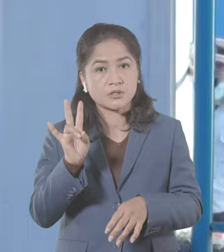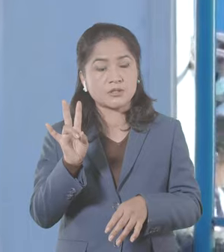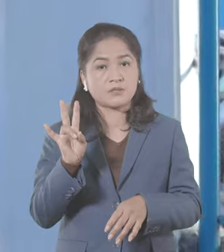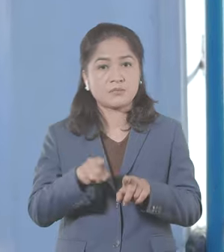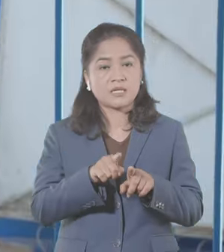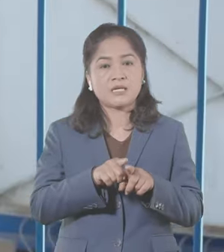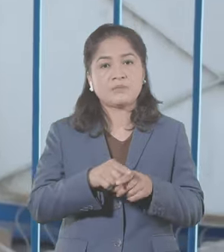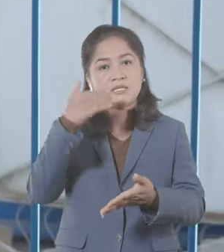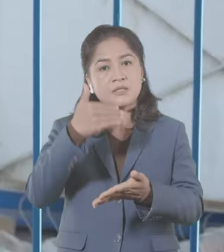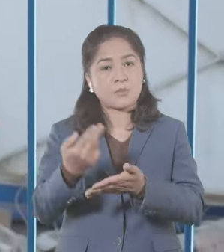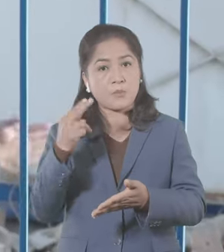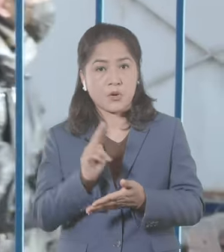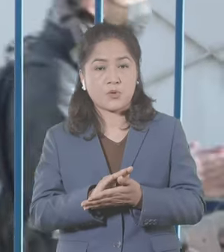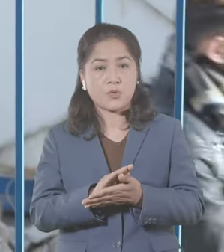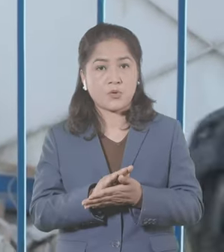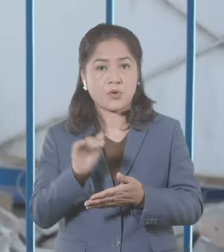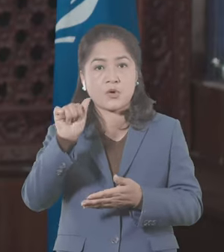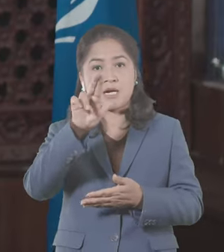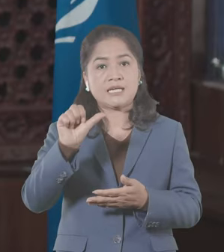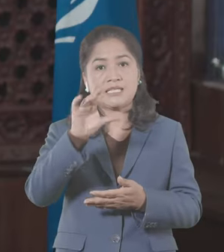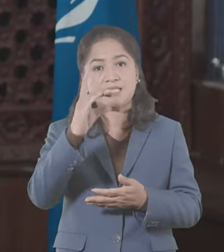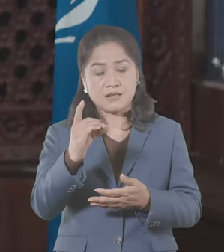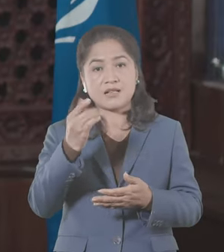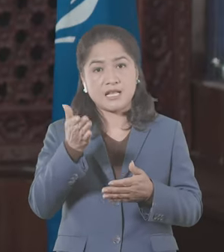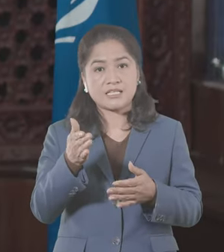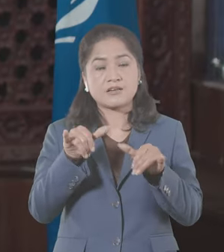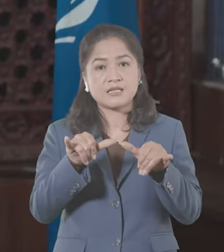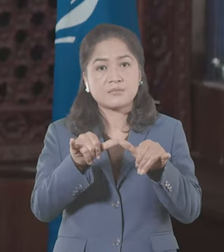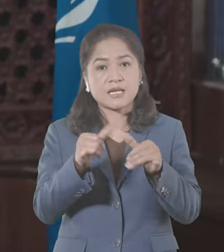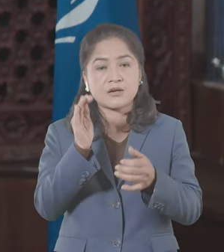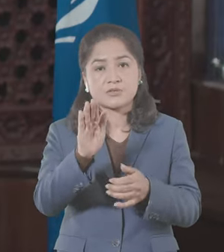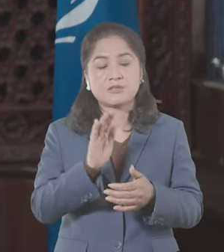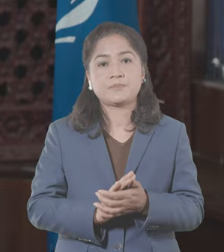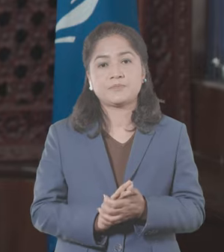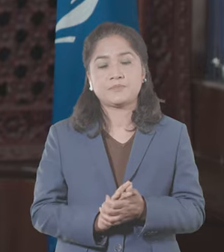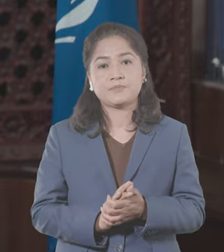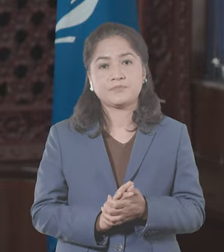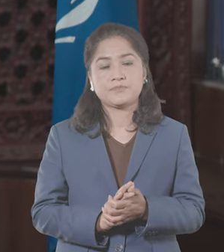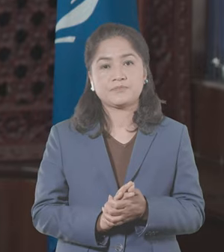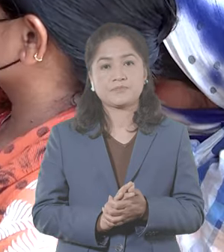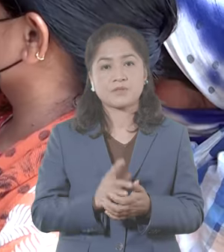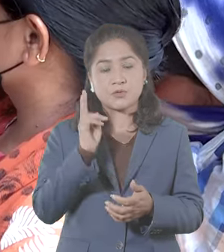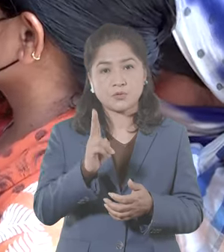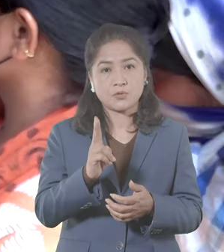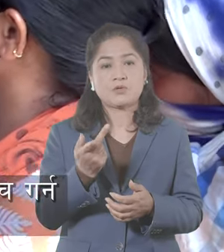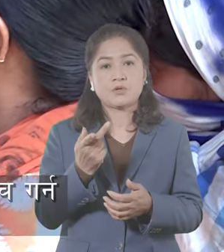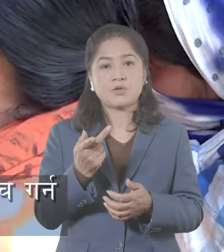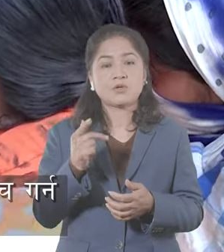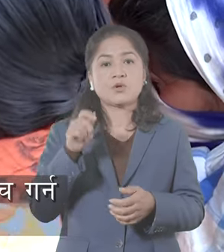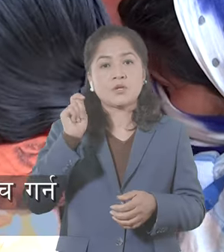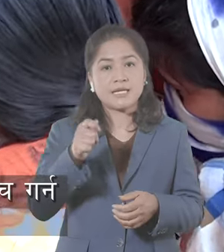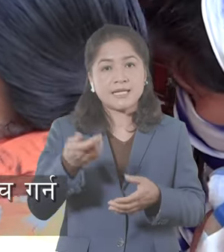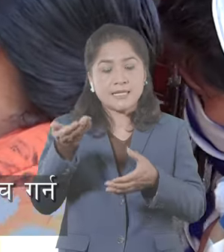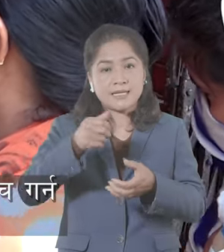Children's educations have been disrupted, and the digital divide has only intensified this.